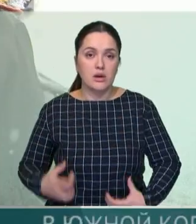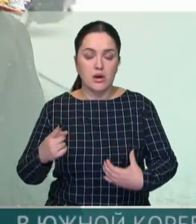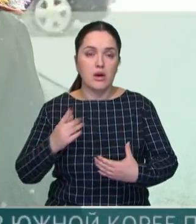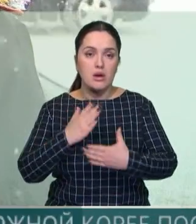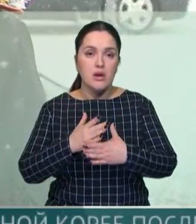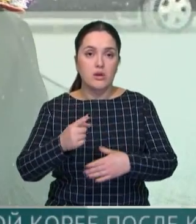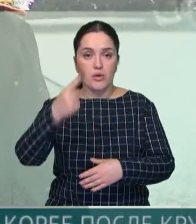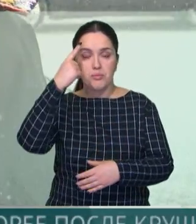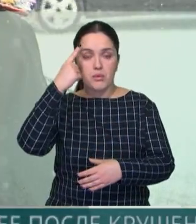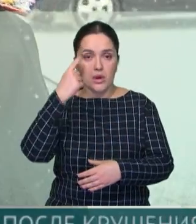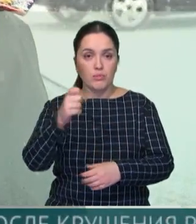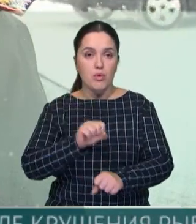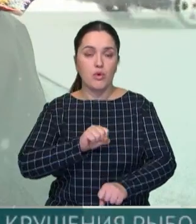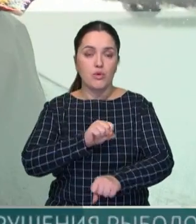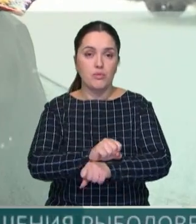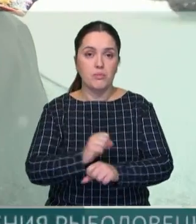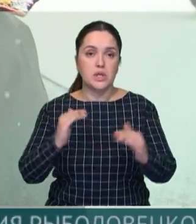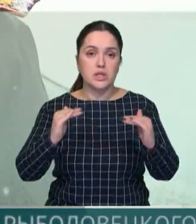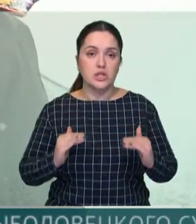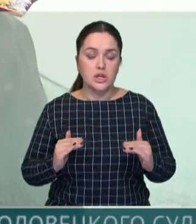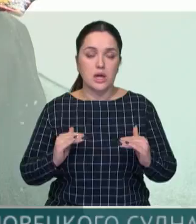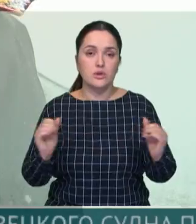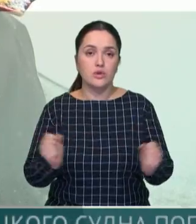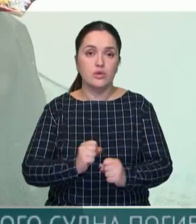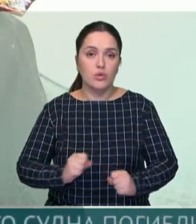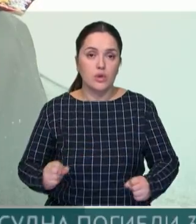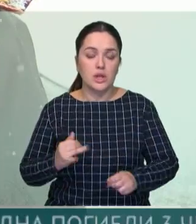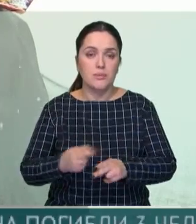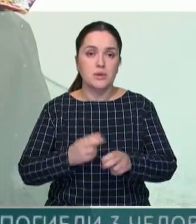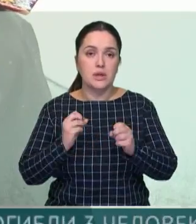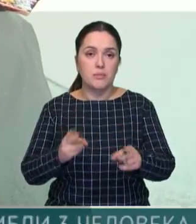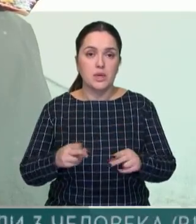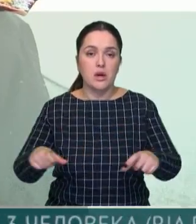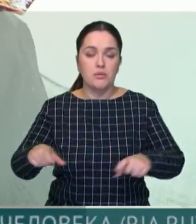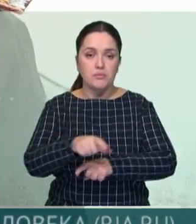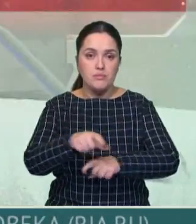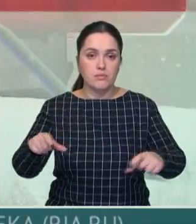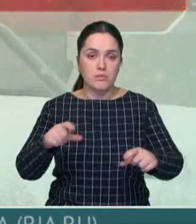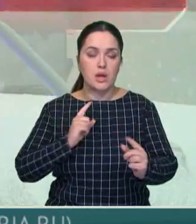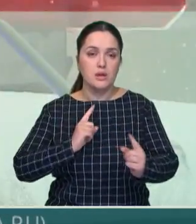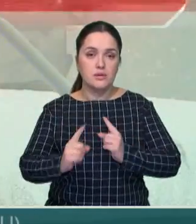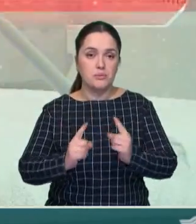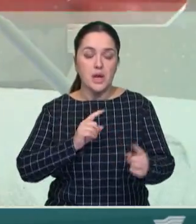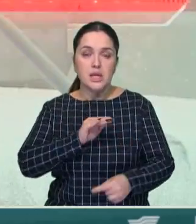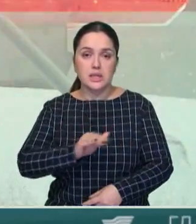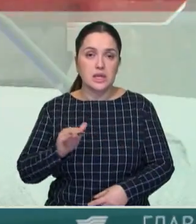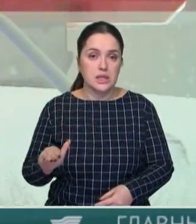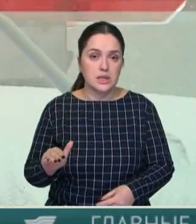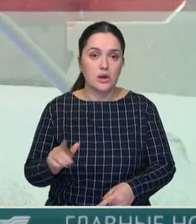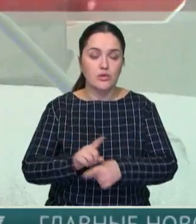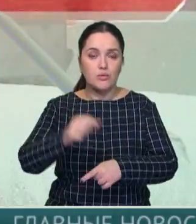водители предупреждают, что снижает скорость и безопасно проезжать пешеходные переходы. Пешеходы тоже